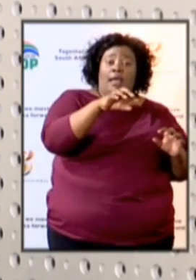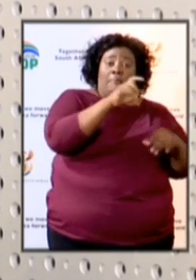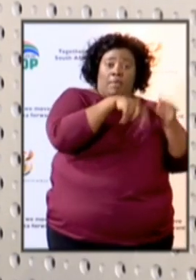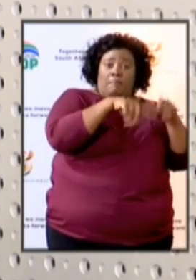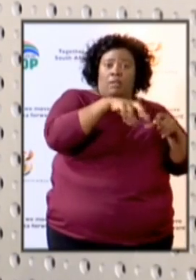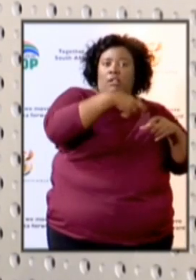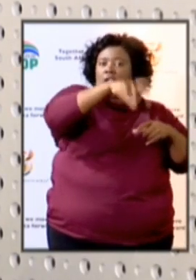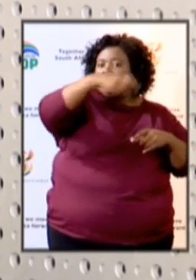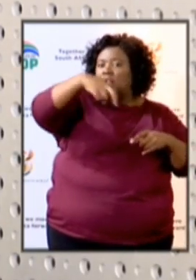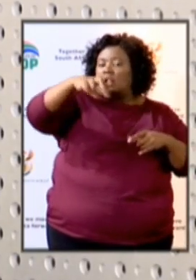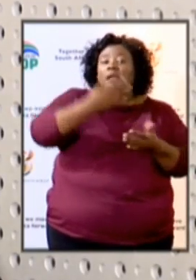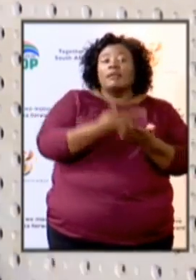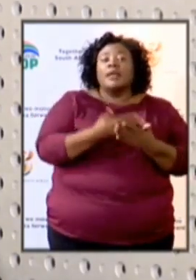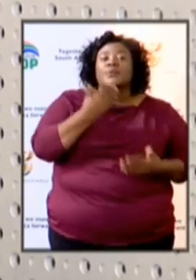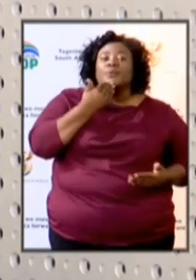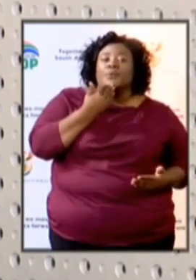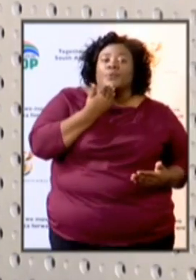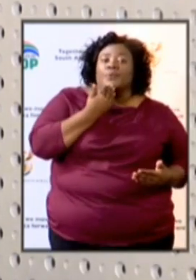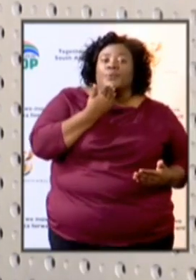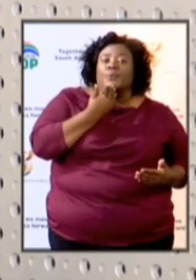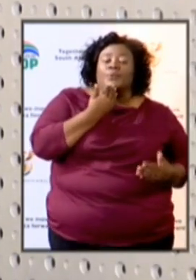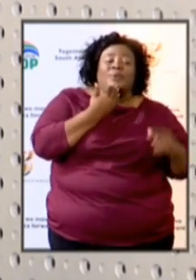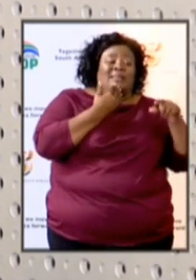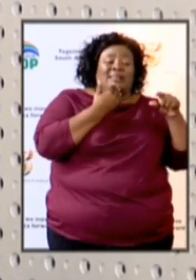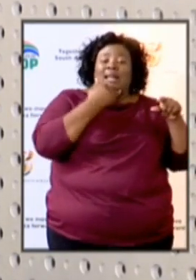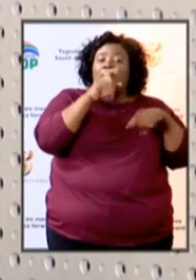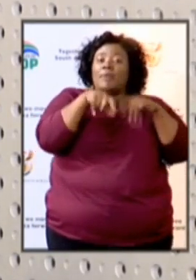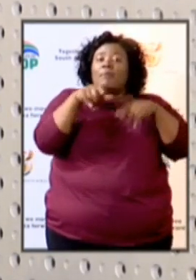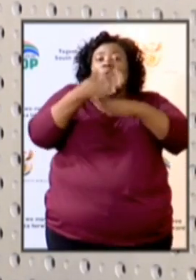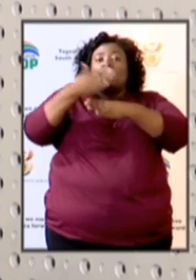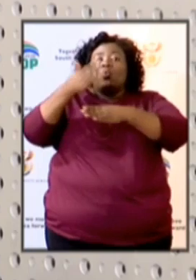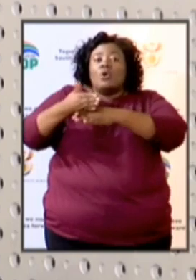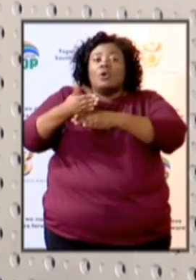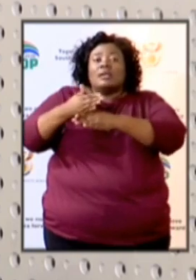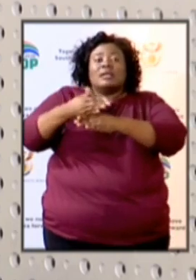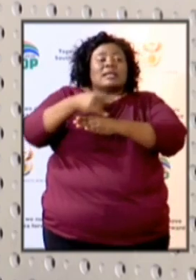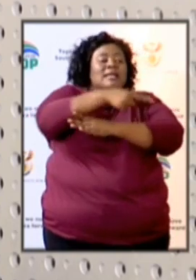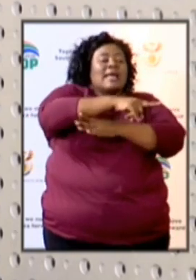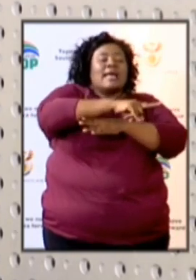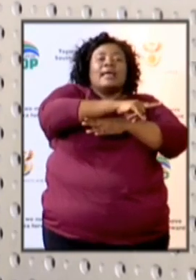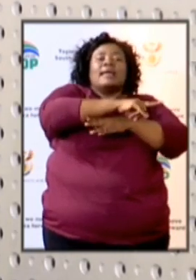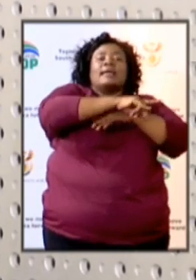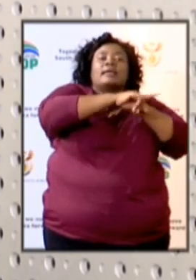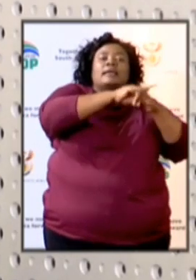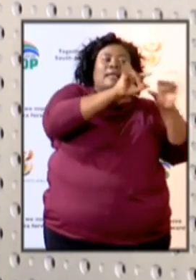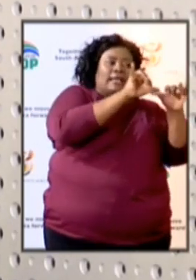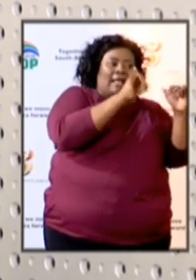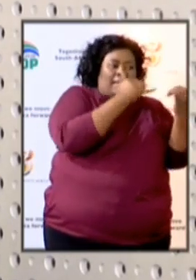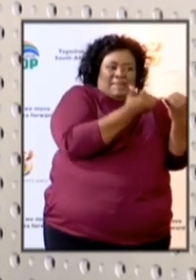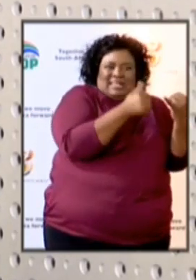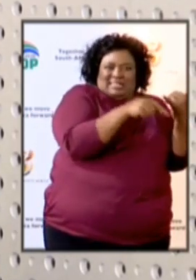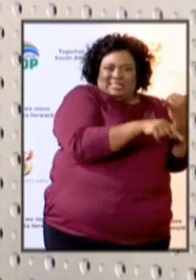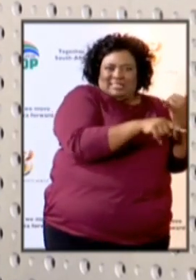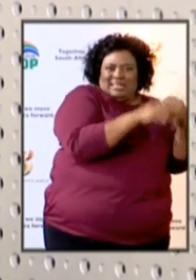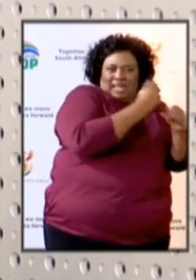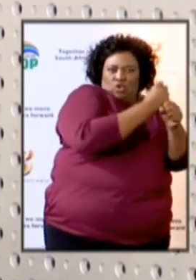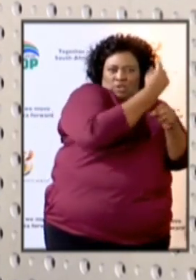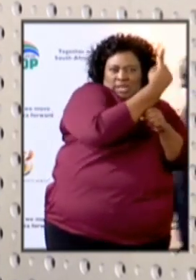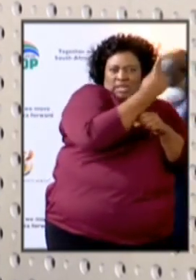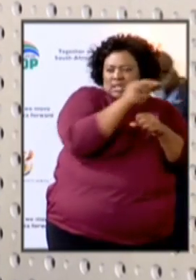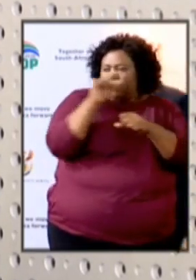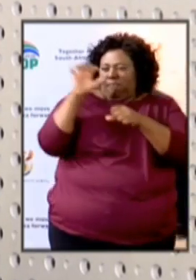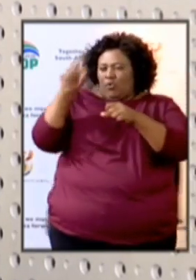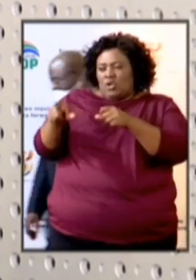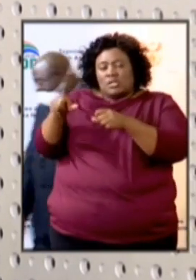olwabasebenzi lapho inkampani zabo ezivula kabusha bezosuka la kade bekhona